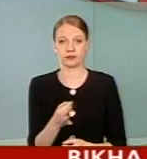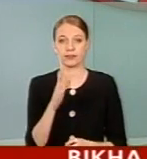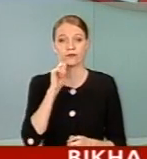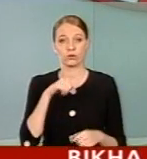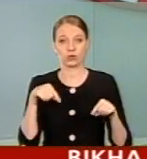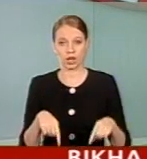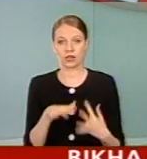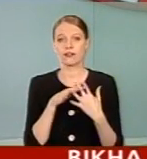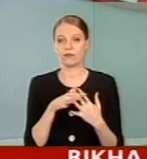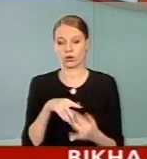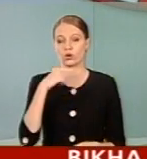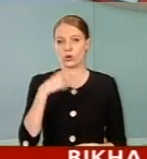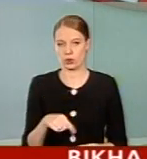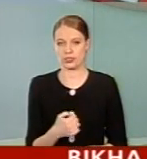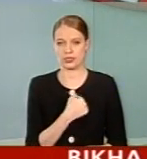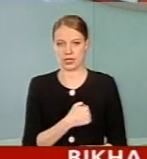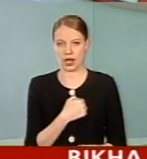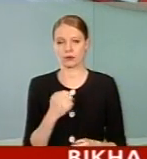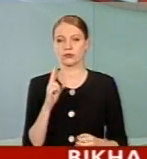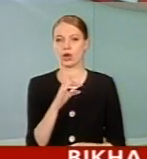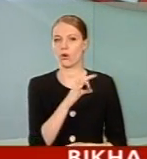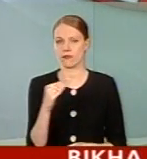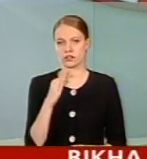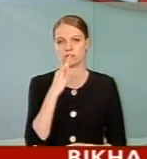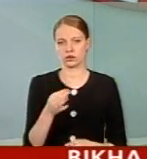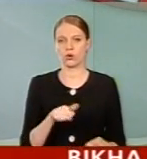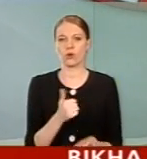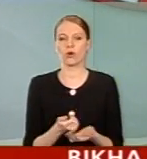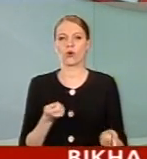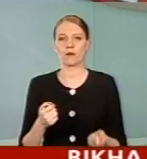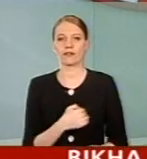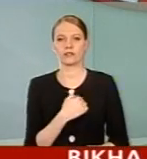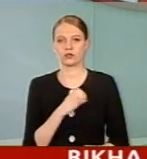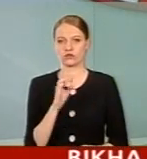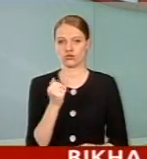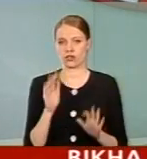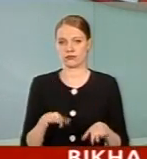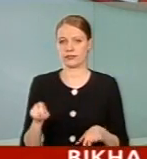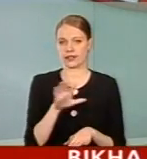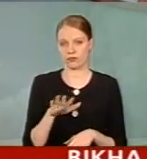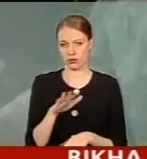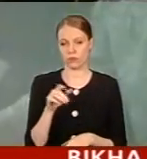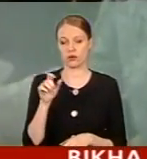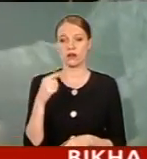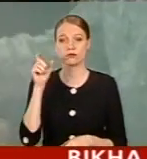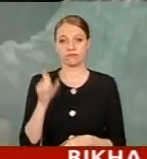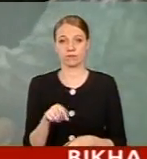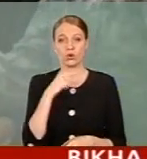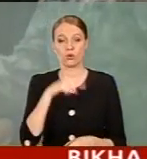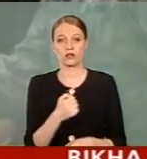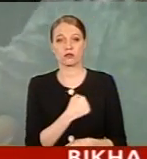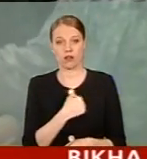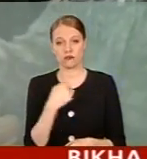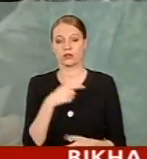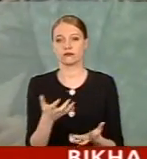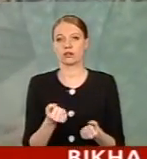В Україні воює російська армія, як офіційно заявив командувач війська США в Європі Бен Годжс. Саме російська армія